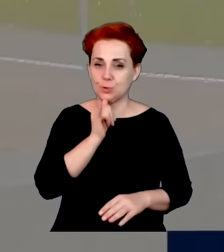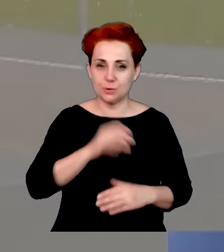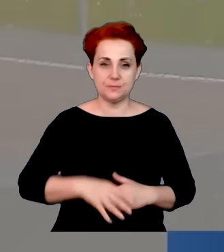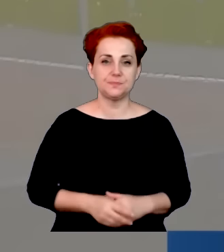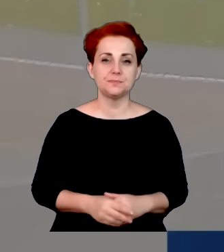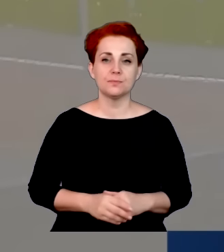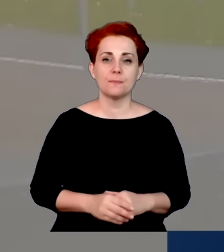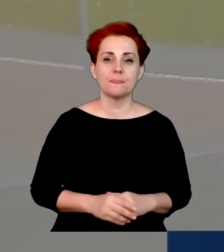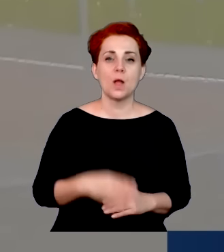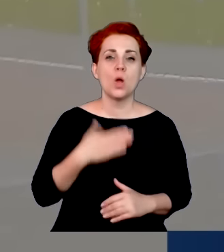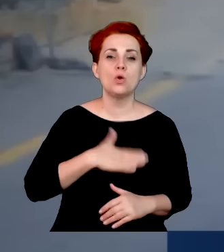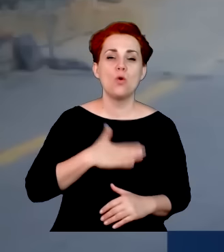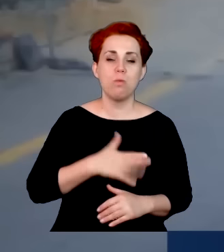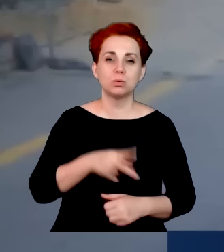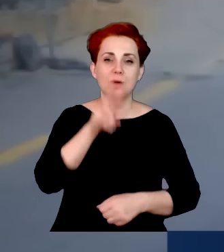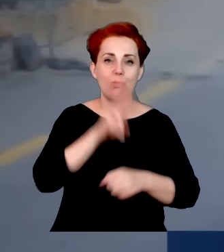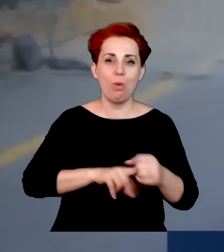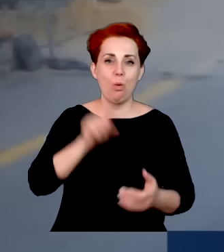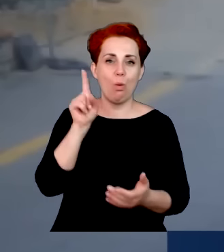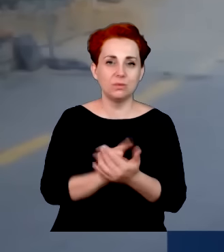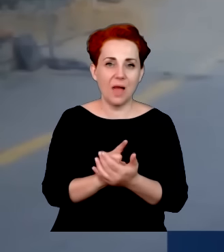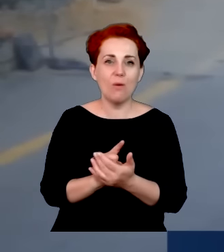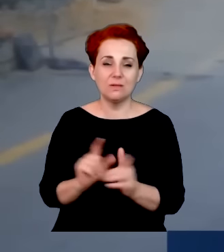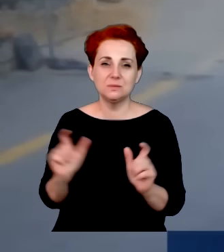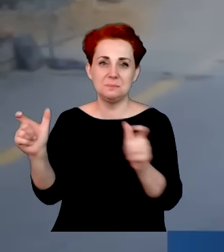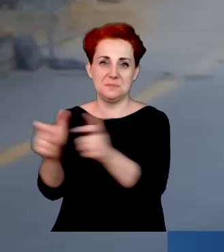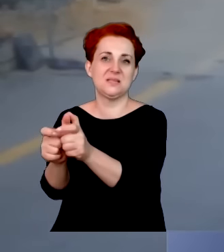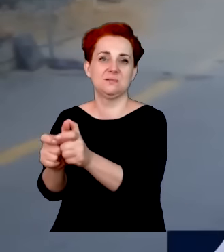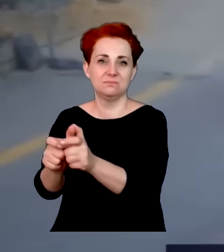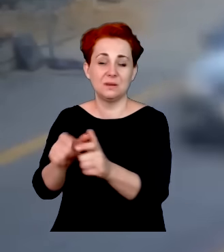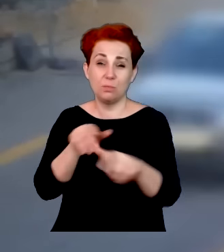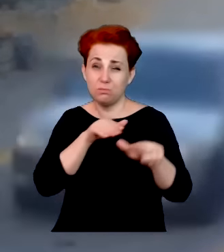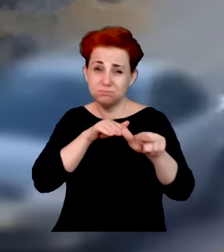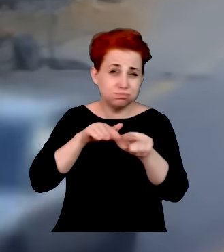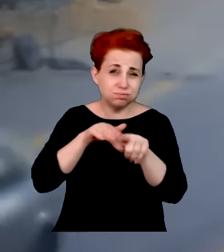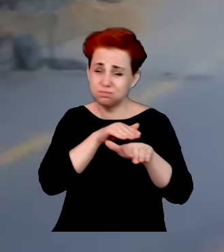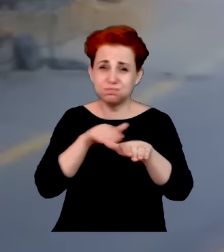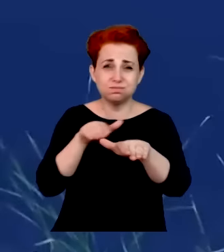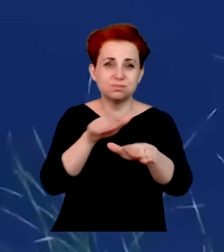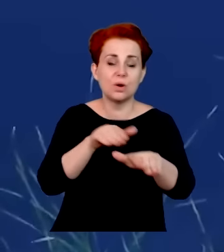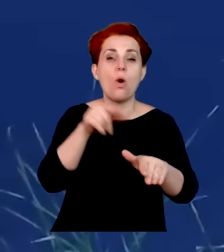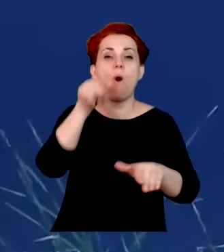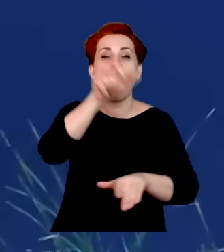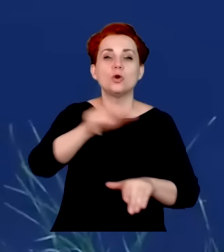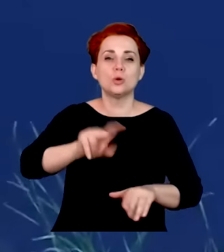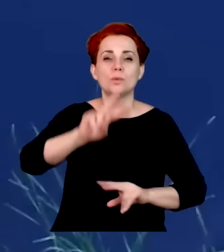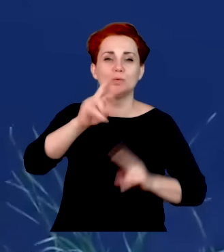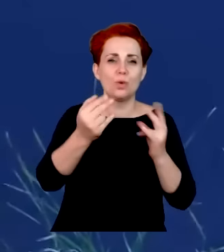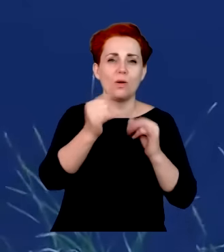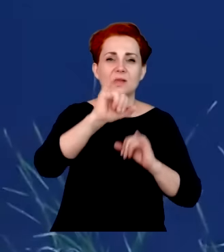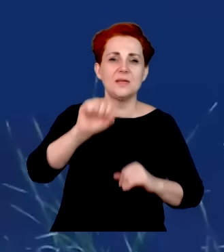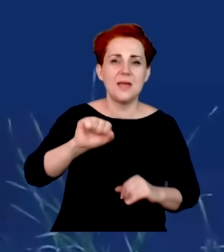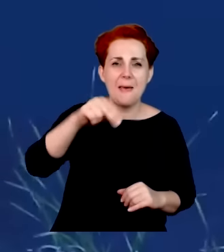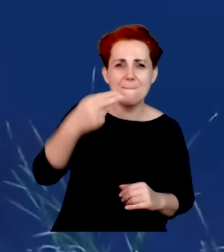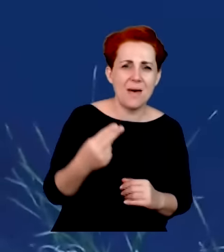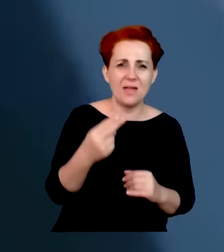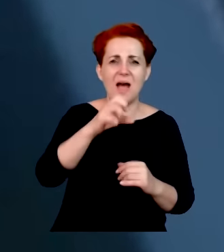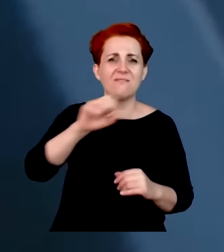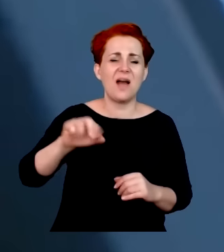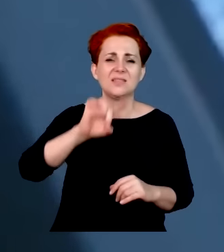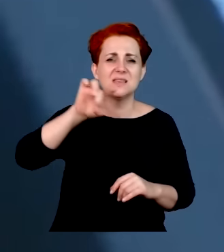Lubuska policja udaremniła próbę nielegalnego przekroczenia granicy. Po pościgu uciekinierzy z Jemenu, Syrii i Afganistanu porzucili pojazd i ukryli się w